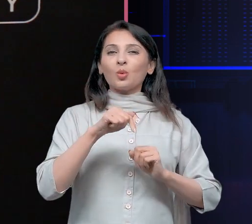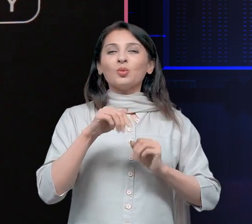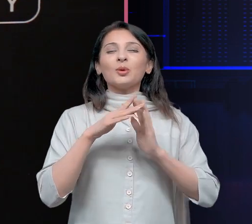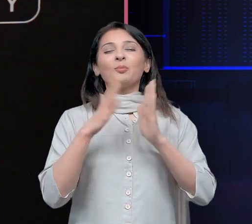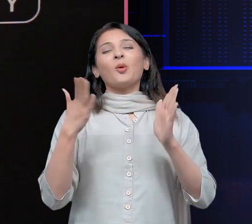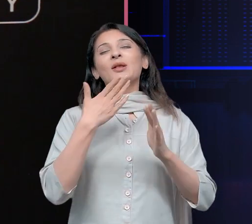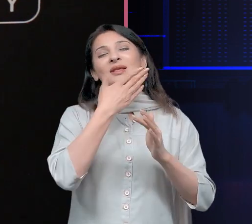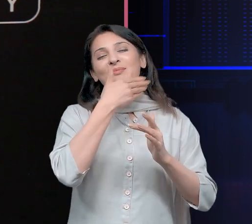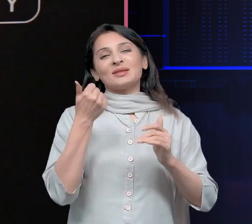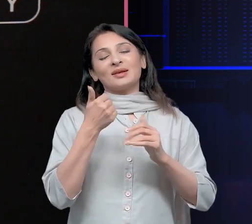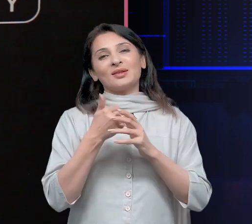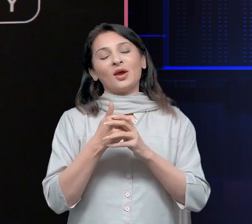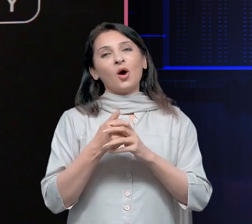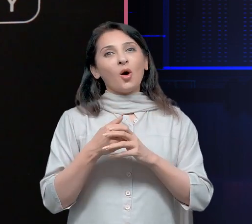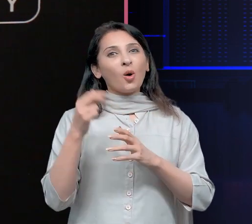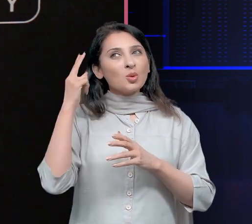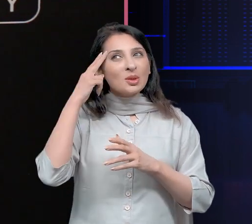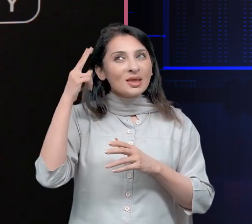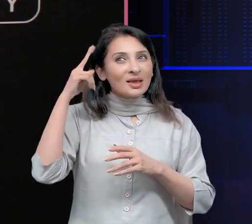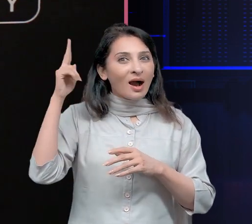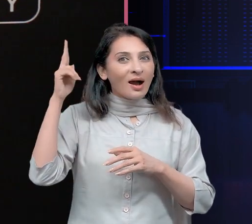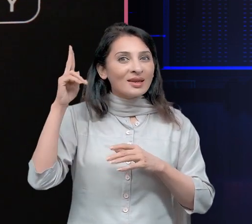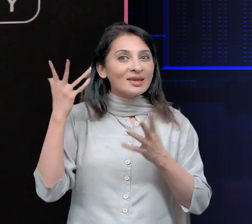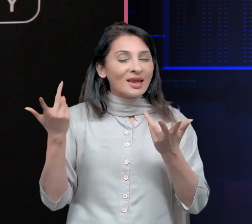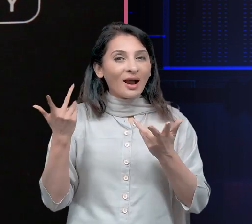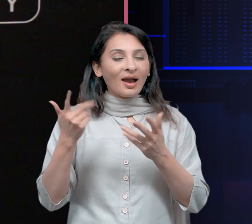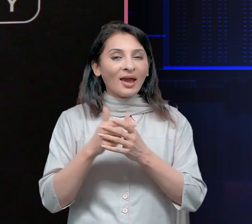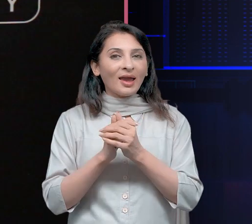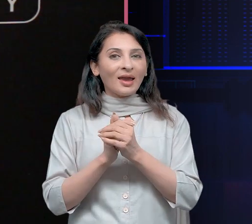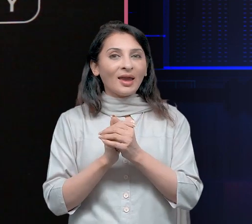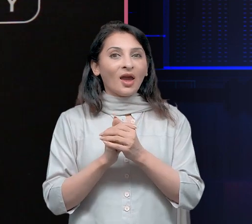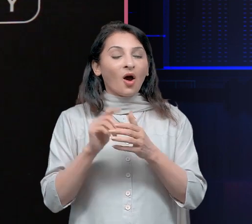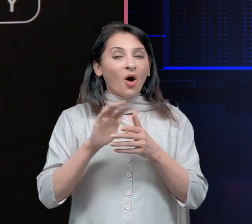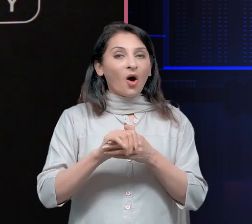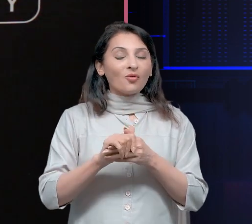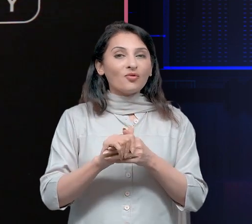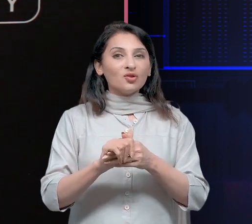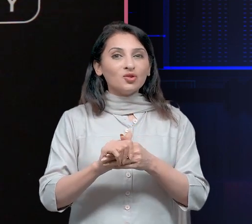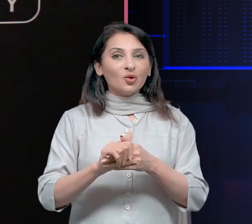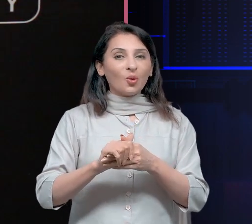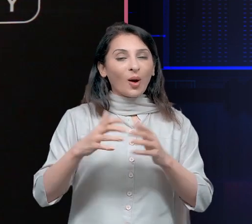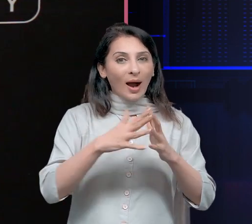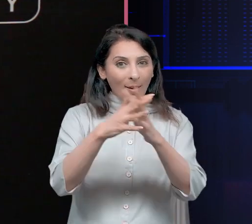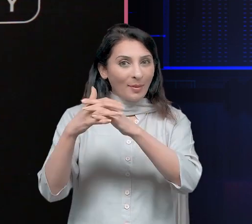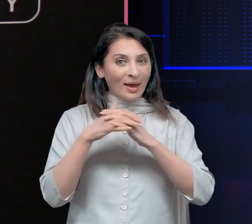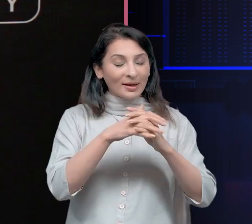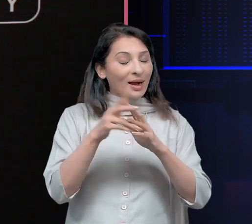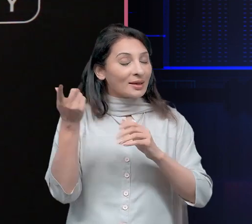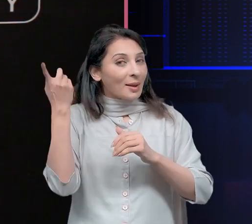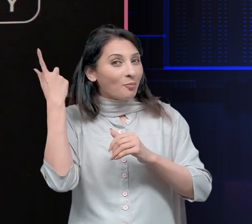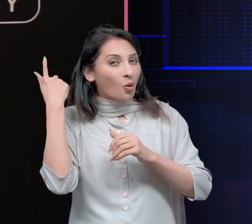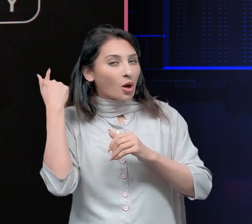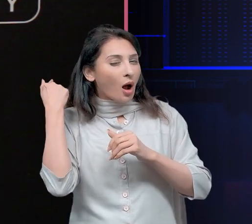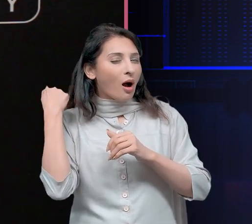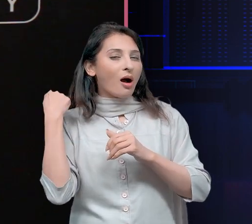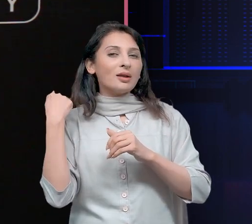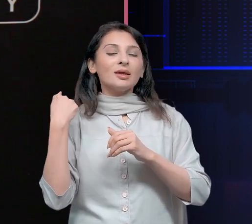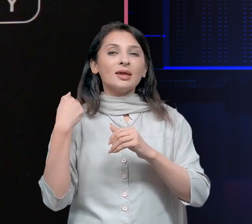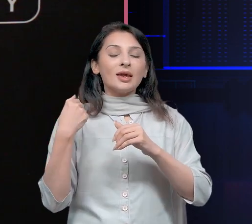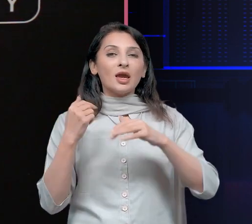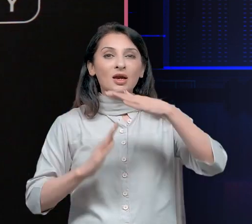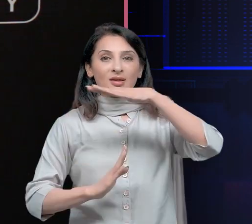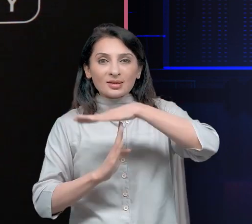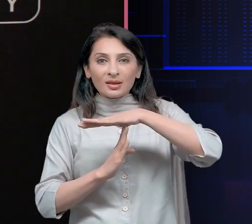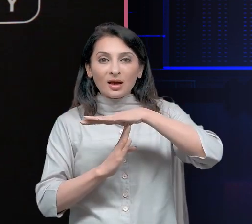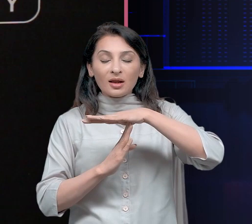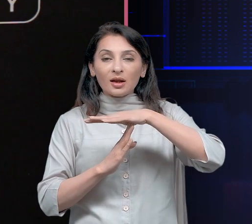कि जब किसिंजर साहब जो हैं पहली दफ़ा चाइना के पास गए थे, वो एक सीक्रेट फ़्लाइट पे गए थे, तो